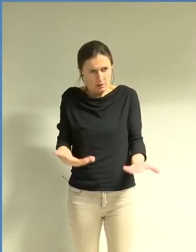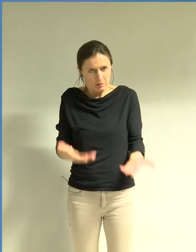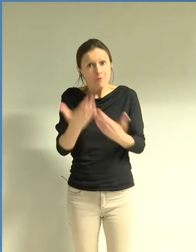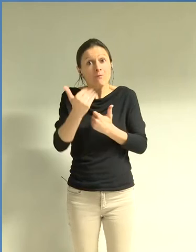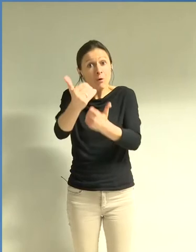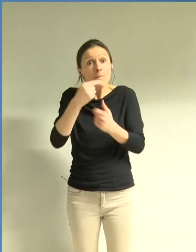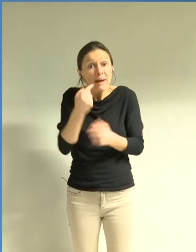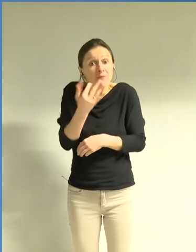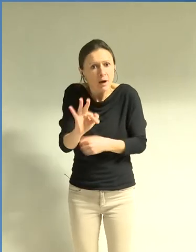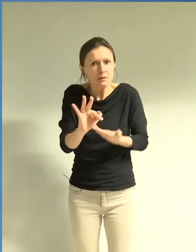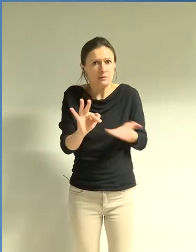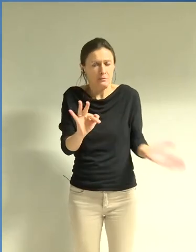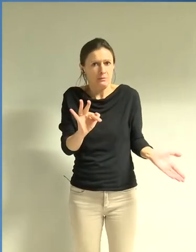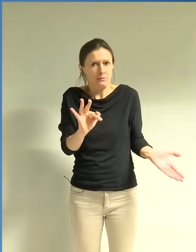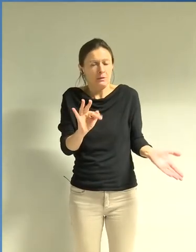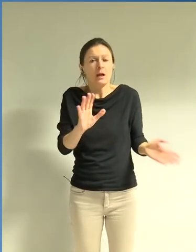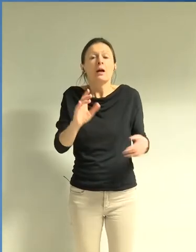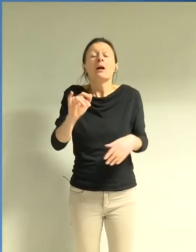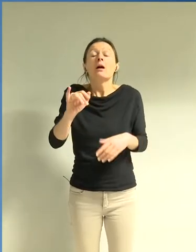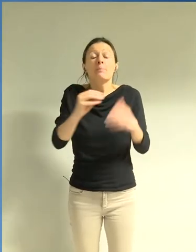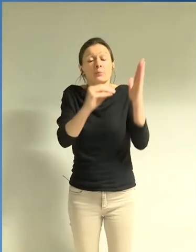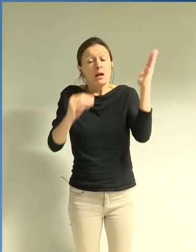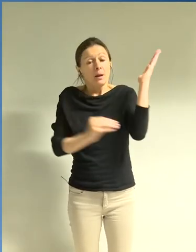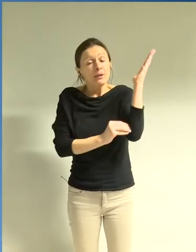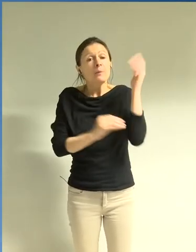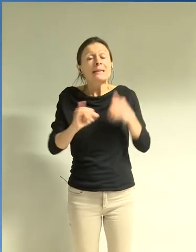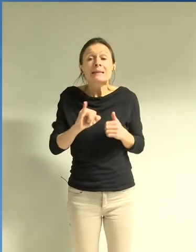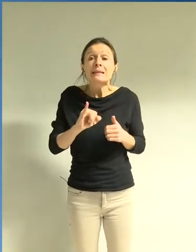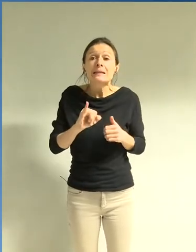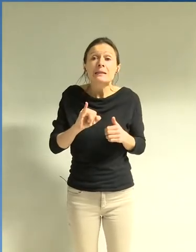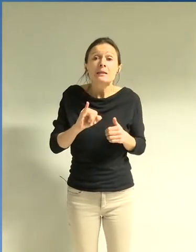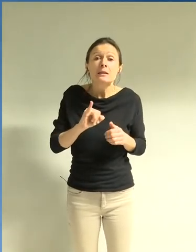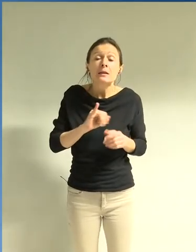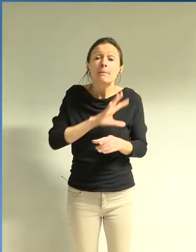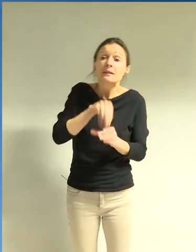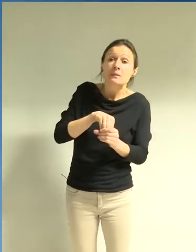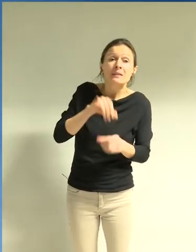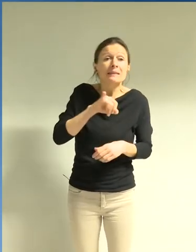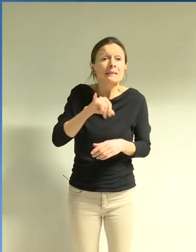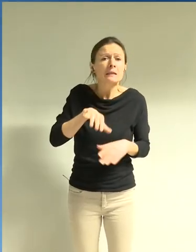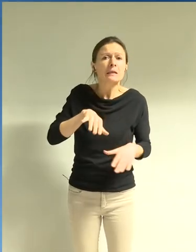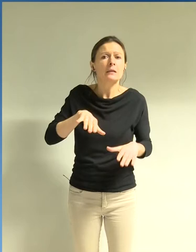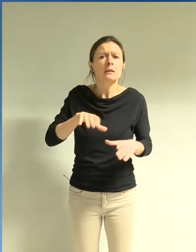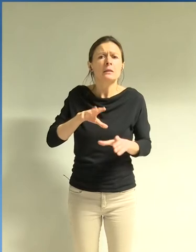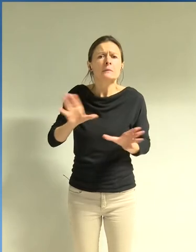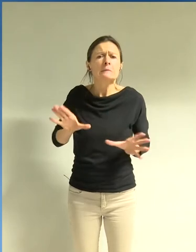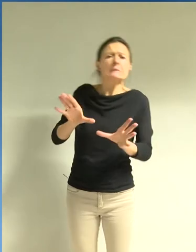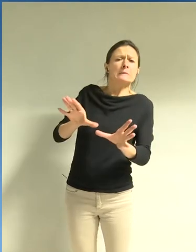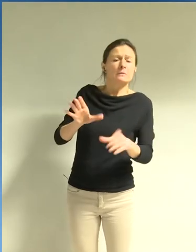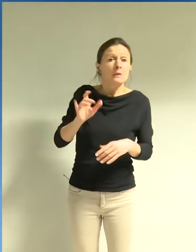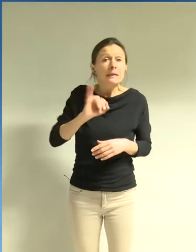qui vote de cet amendement qui ne prend pas part au vote qui s'abstient dans la cph autre